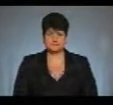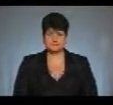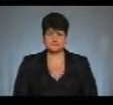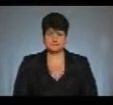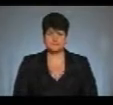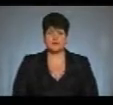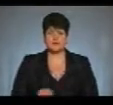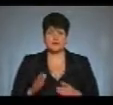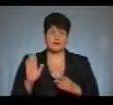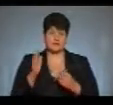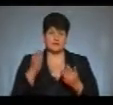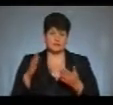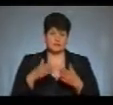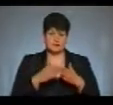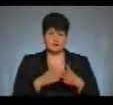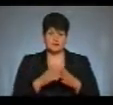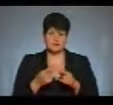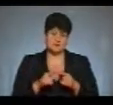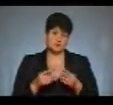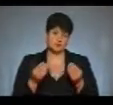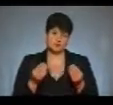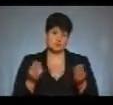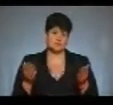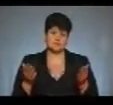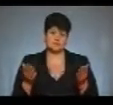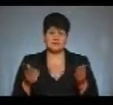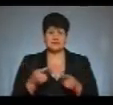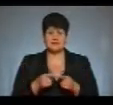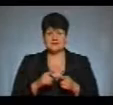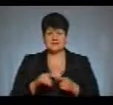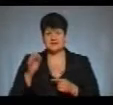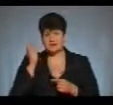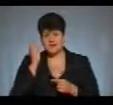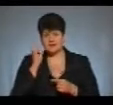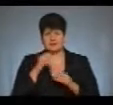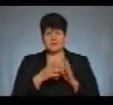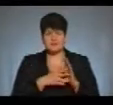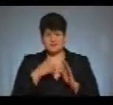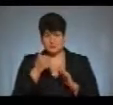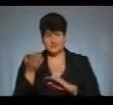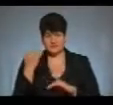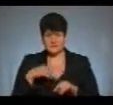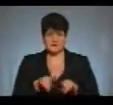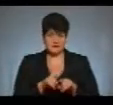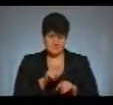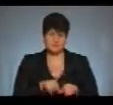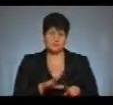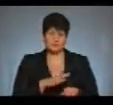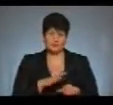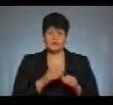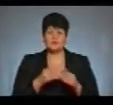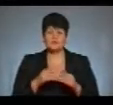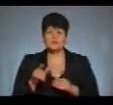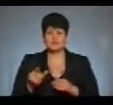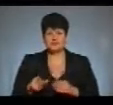Катаю я випускників? Так, це супер. Це я згадую, як 19 років назад таким самим був випускником, як